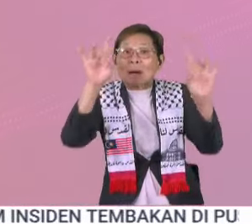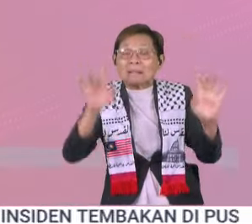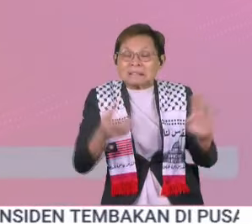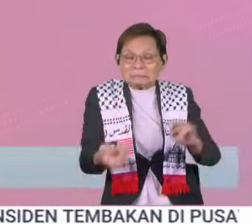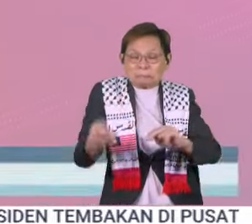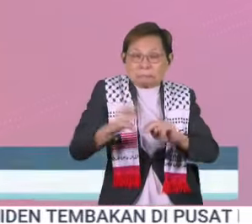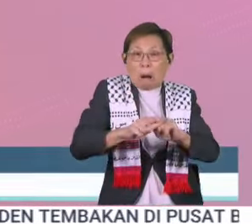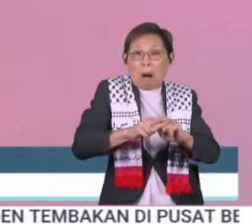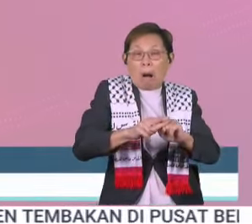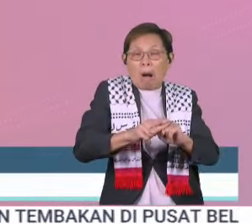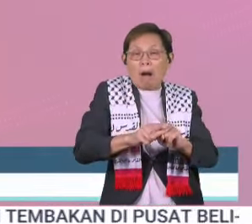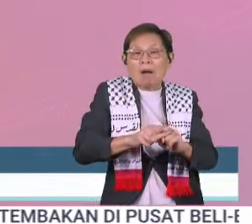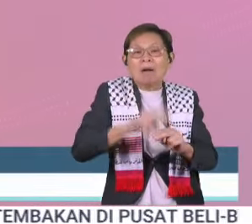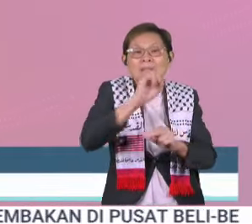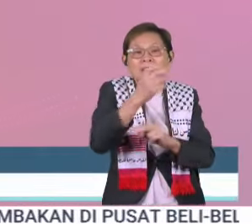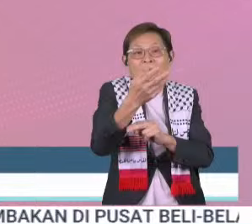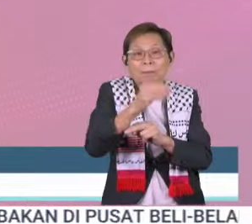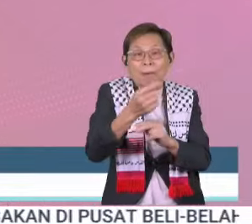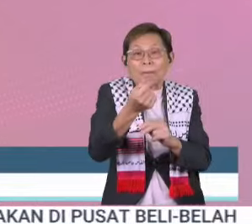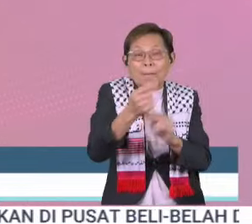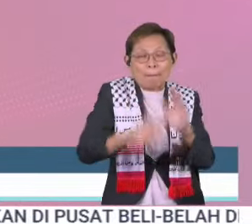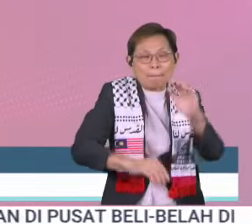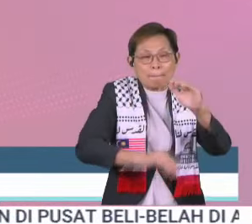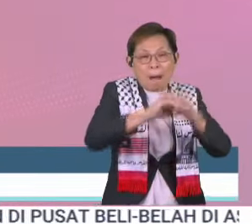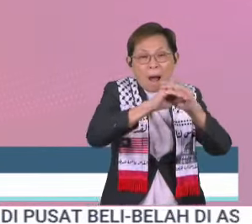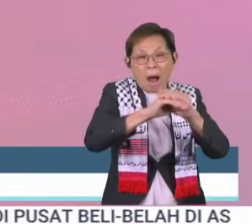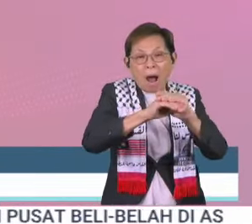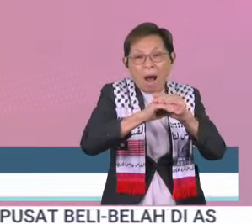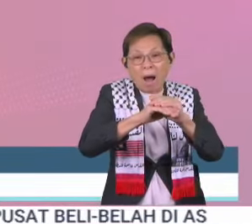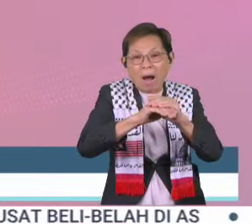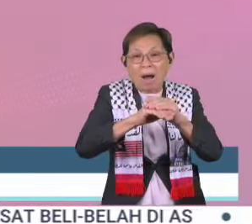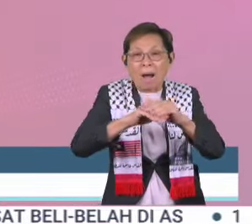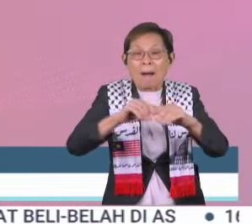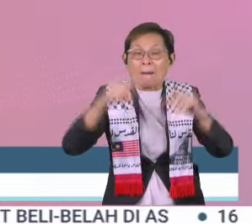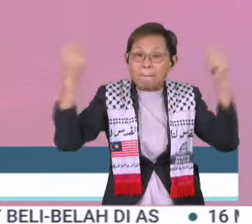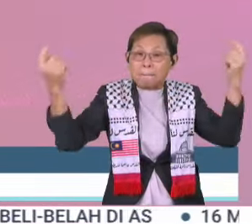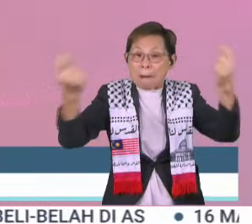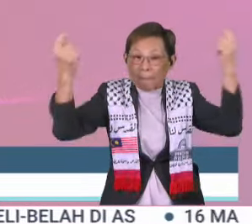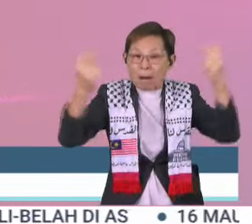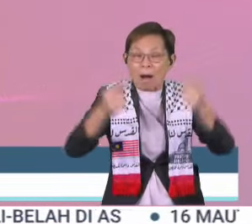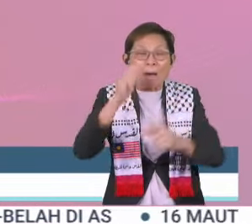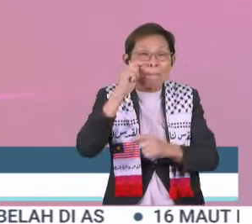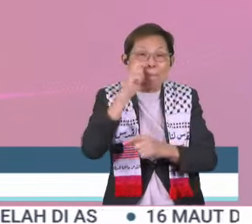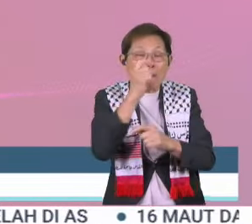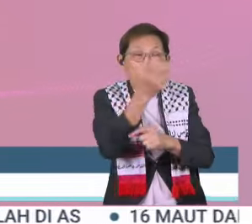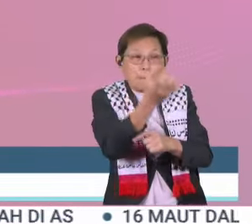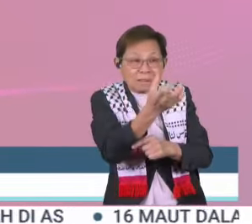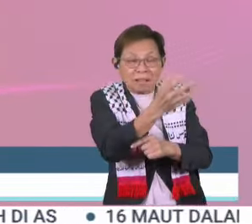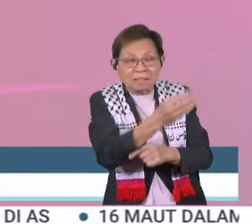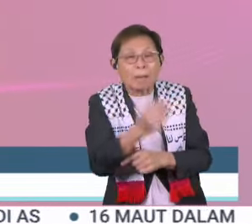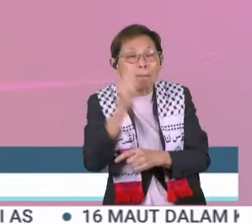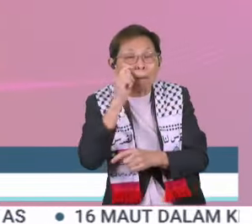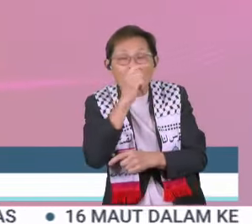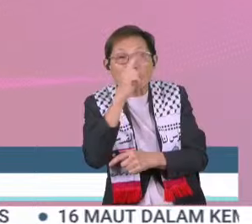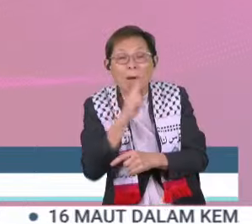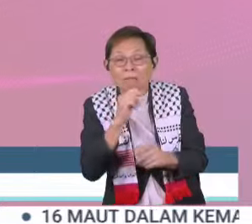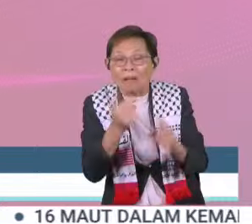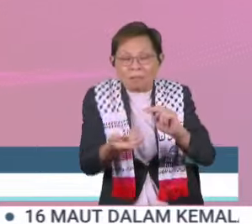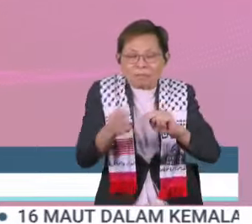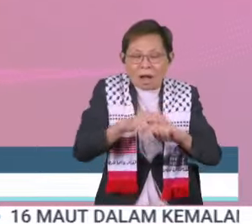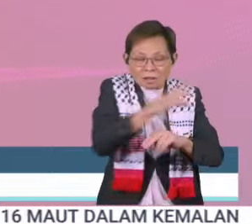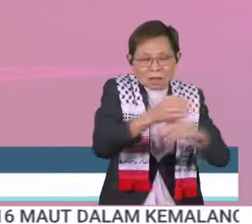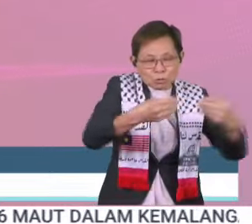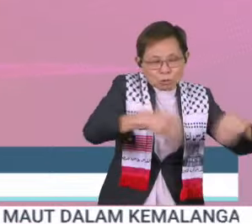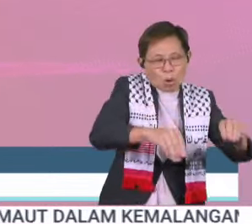Bagaimanapun, ketika skim harga maksimum musim perayaan, harga bawang besar dan bawang merah tidak berlaku kenaikan dan dijual